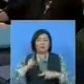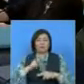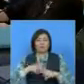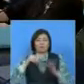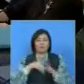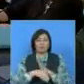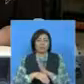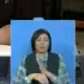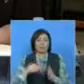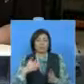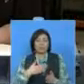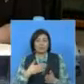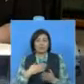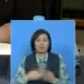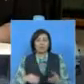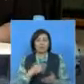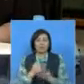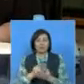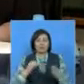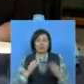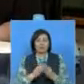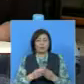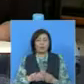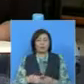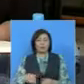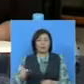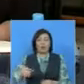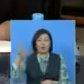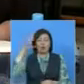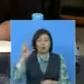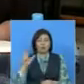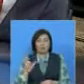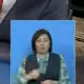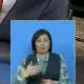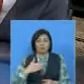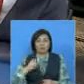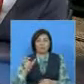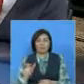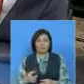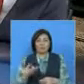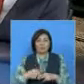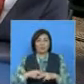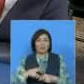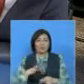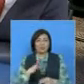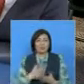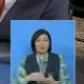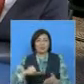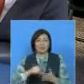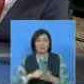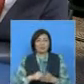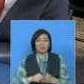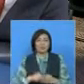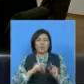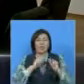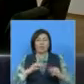вошли представители соответствующих госорганов, ученые, краеведы, представители общественных организаций. В настоящее время членами рабочей